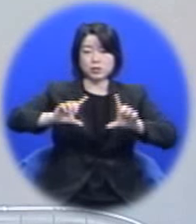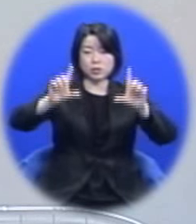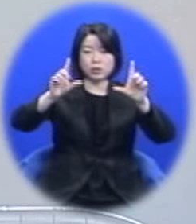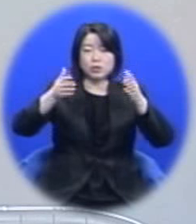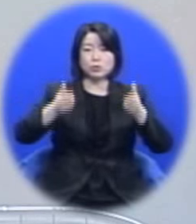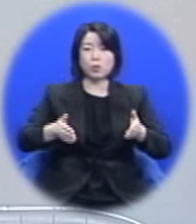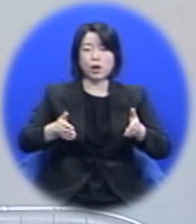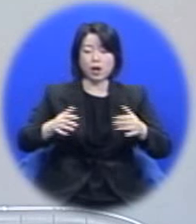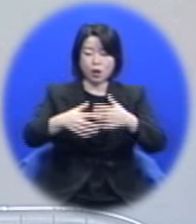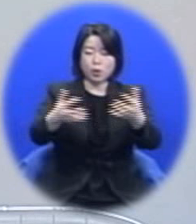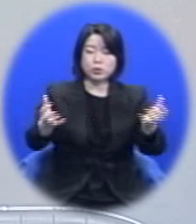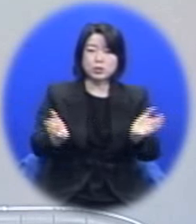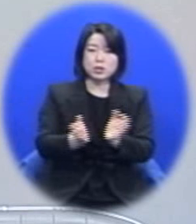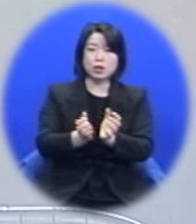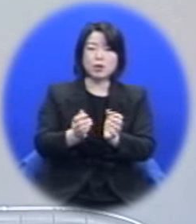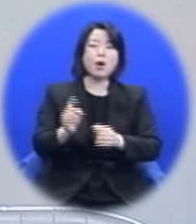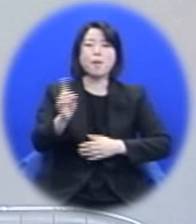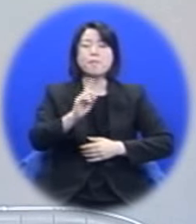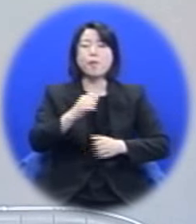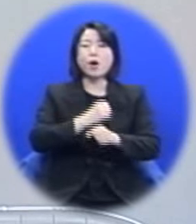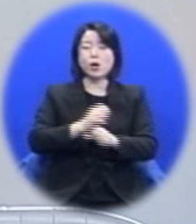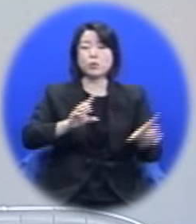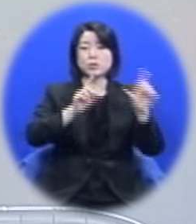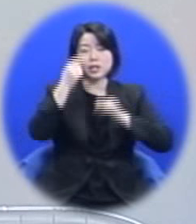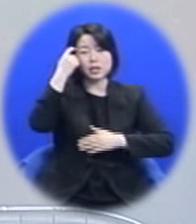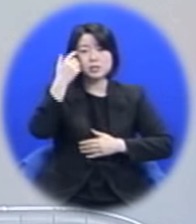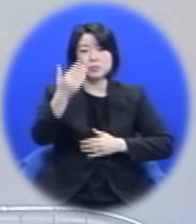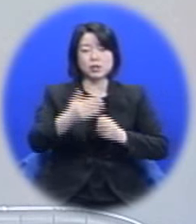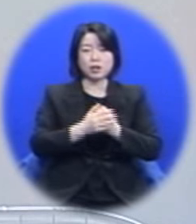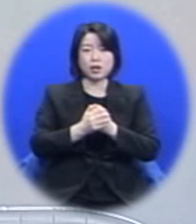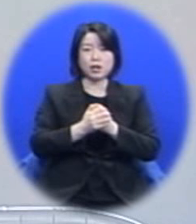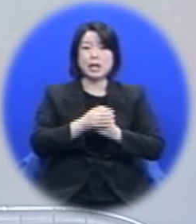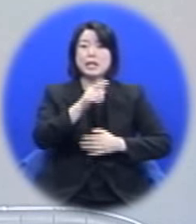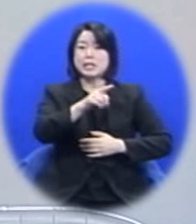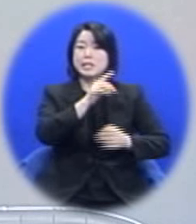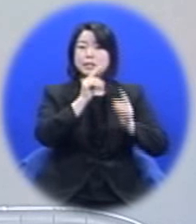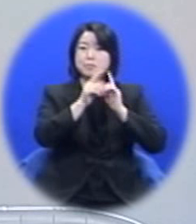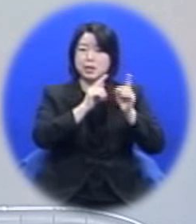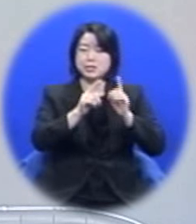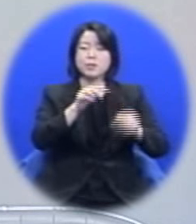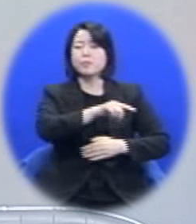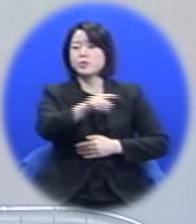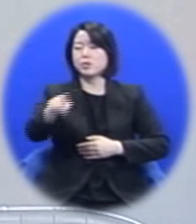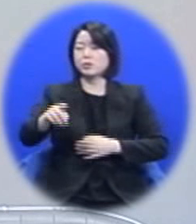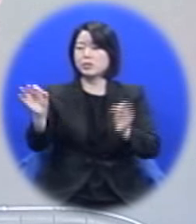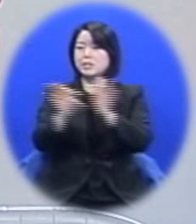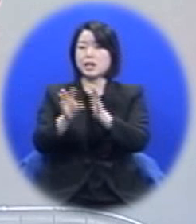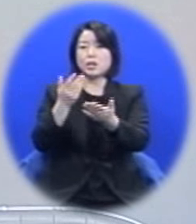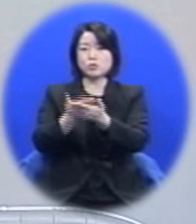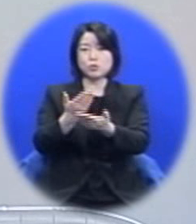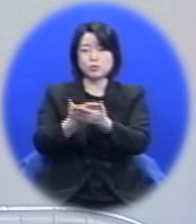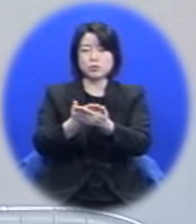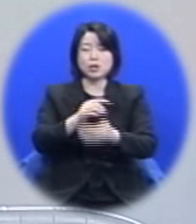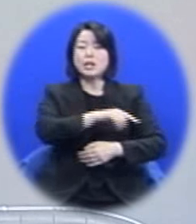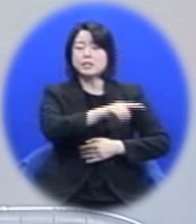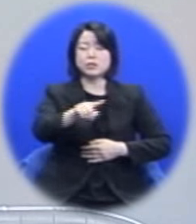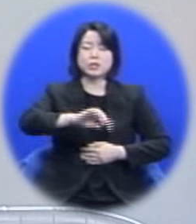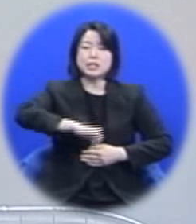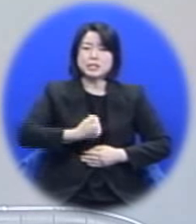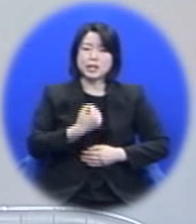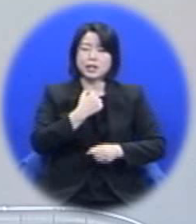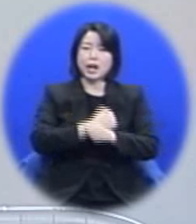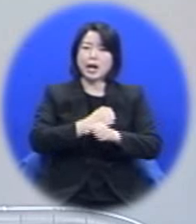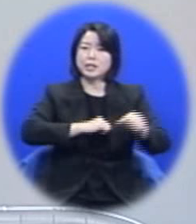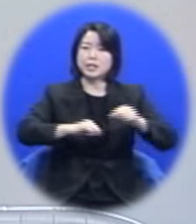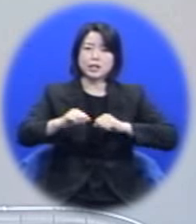무엇하고 살았나? 누가복음 23장 34절, 저들의 죄를 사하여 주옵소서, 저들이 자기가 하는 짓을